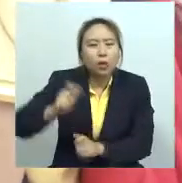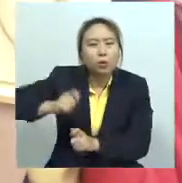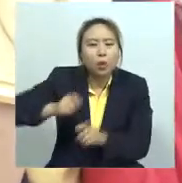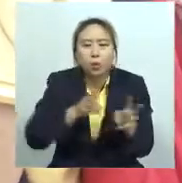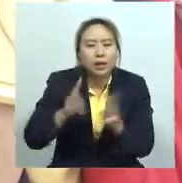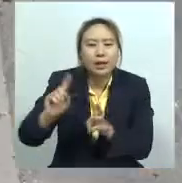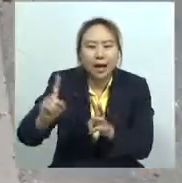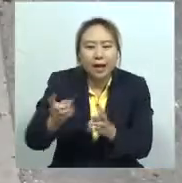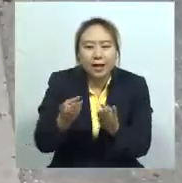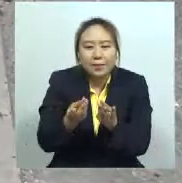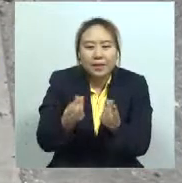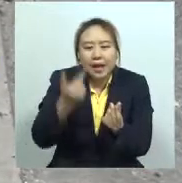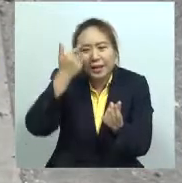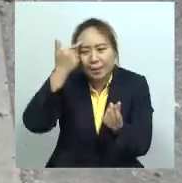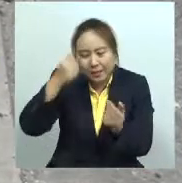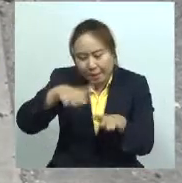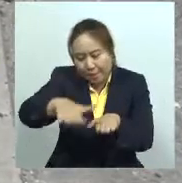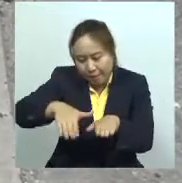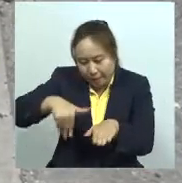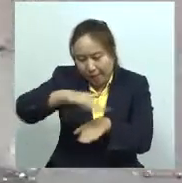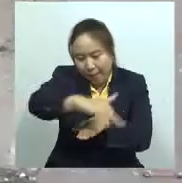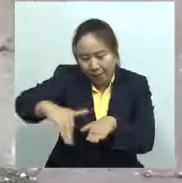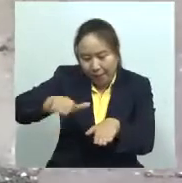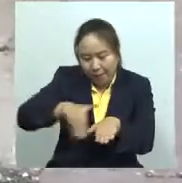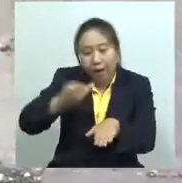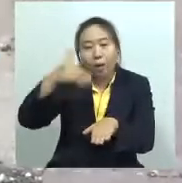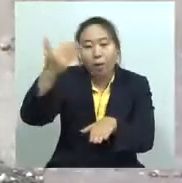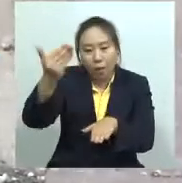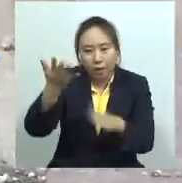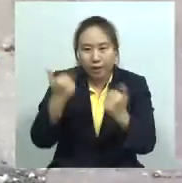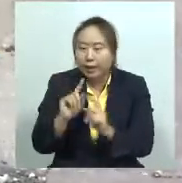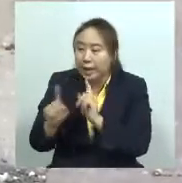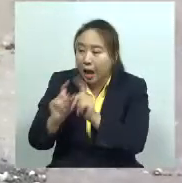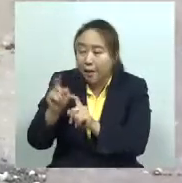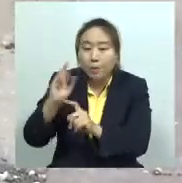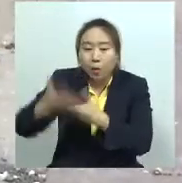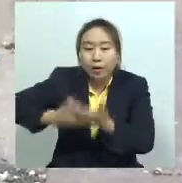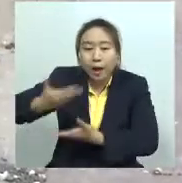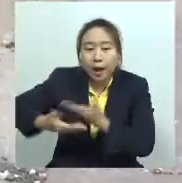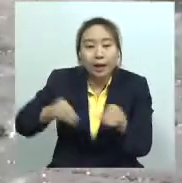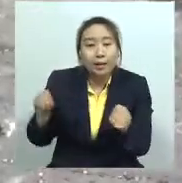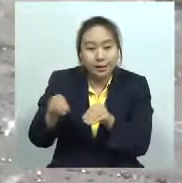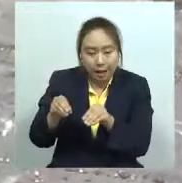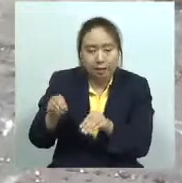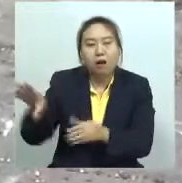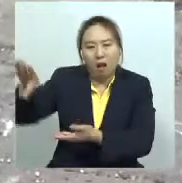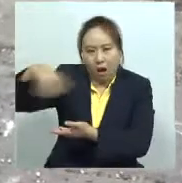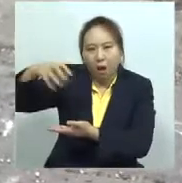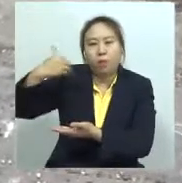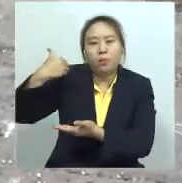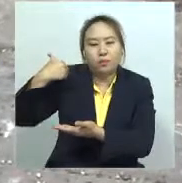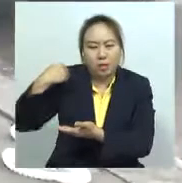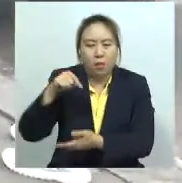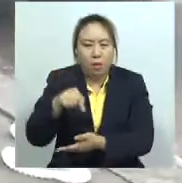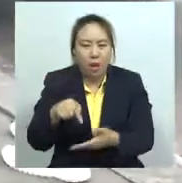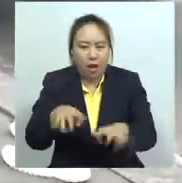ซมด้วยการราดยางมาต่อยไว้เป็นการชั่วคราวก่อนผู้สื่อข่าวไปพูดคุยกับพ่อค้าแม่ค้าที่อยู่บริเวณใกล้เคียงค่ะเขาก็เล่านะคะว่า